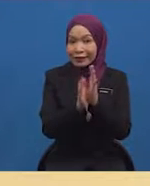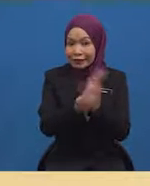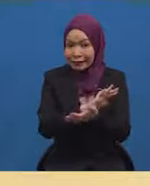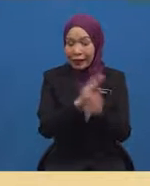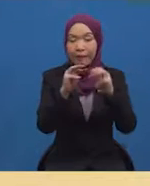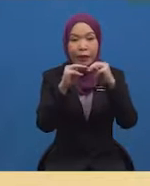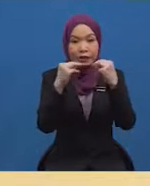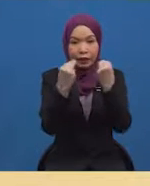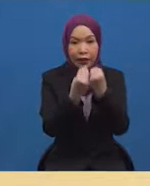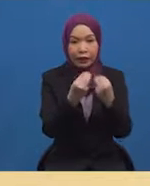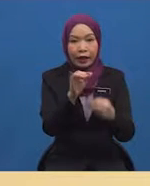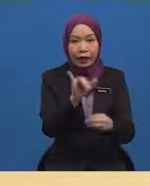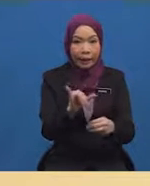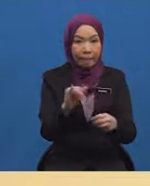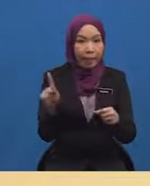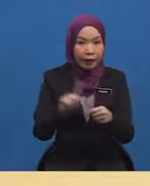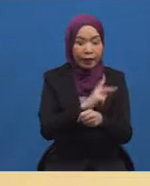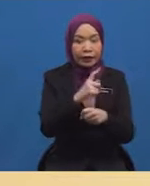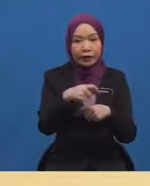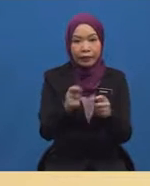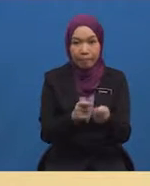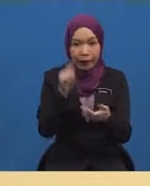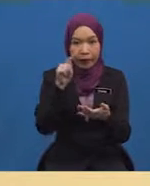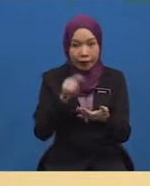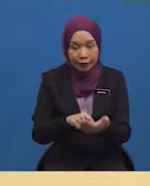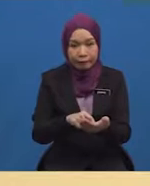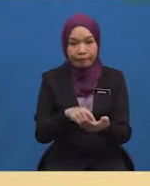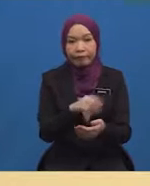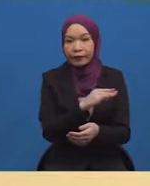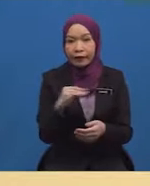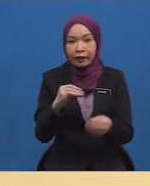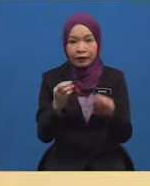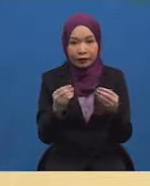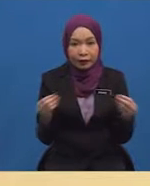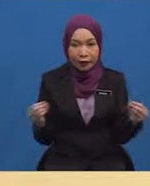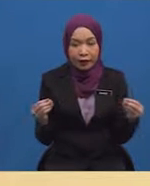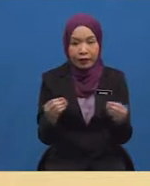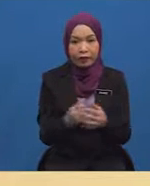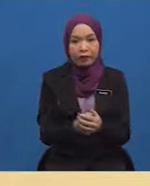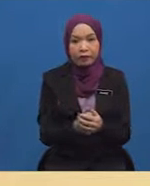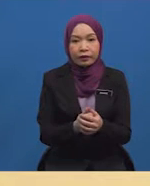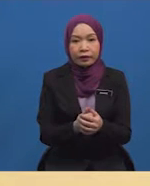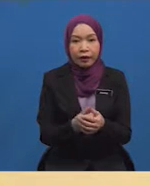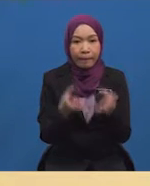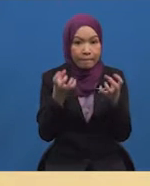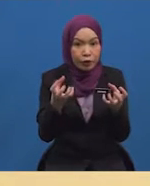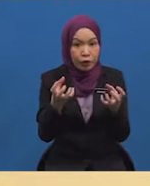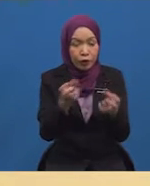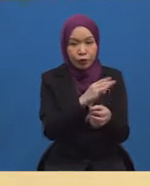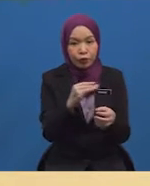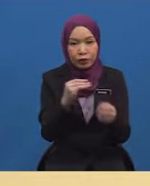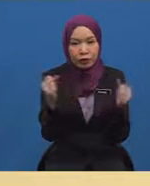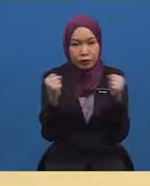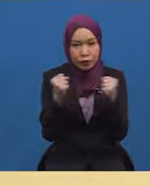Kawasan yang mempunyai tanah aridisol di gurun dan tanah permafrost yang beku serta berais di kawasan